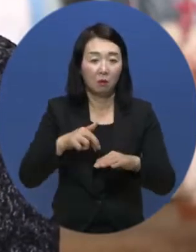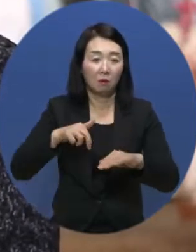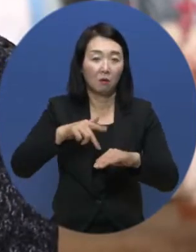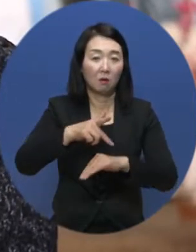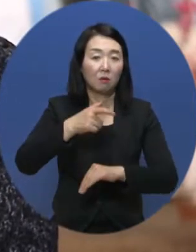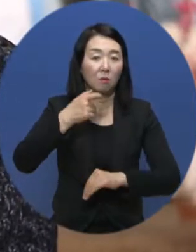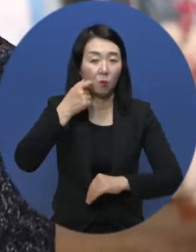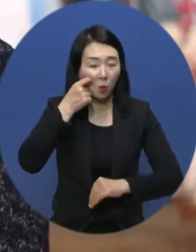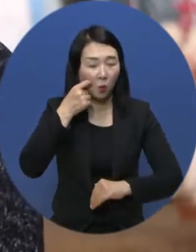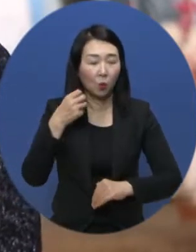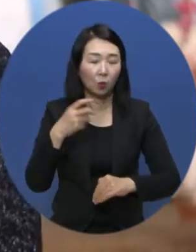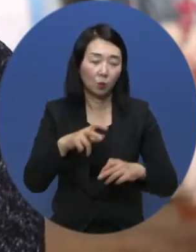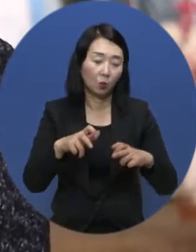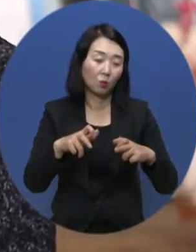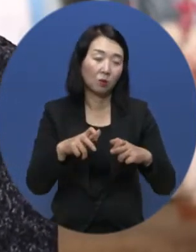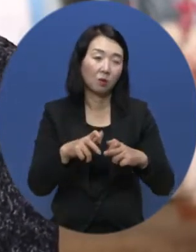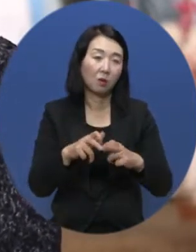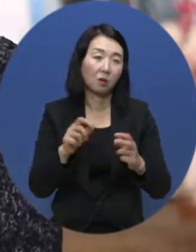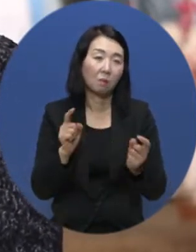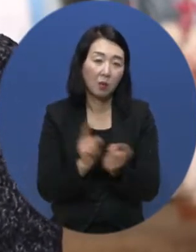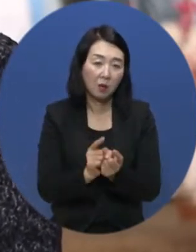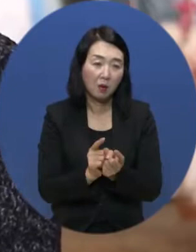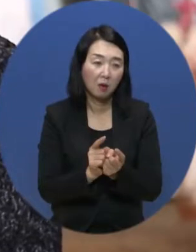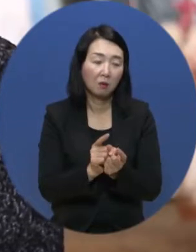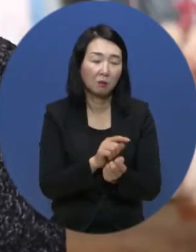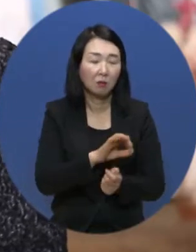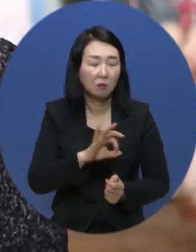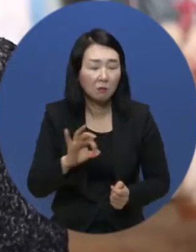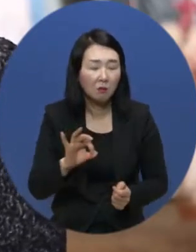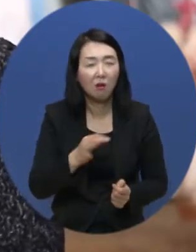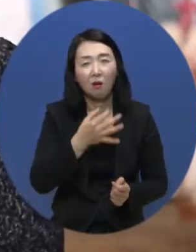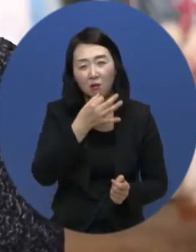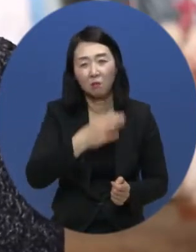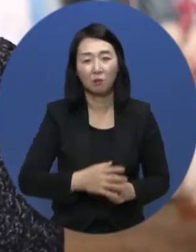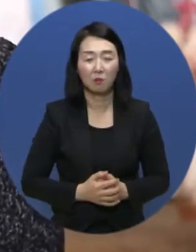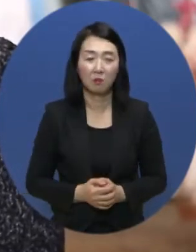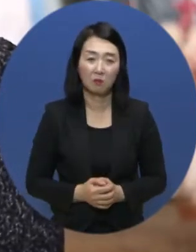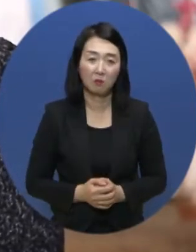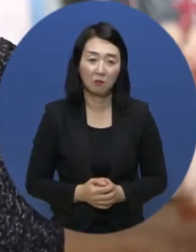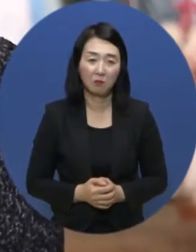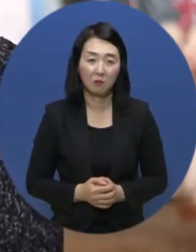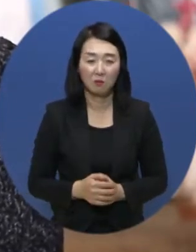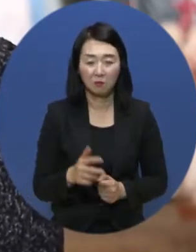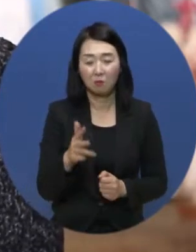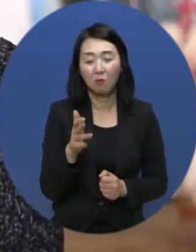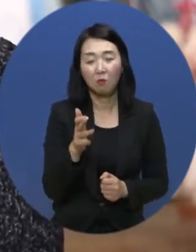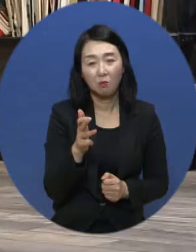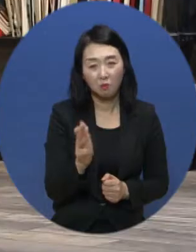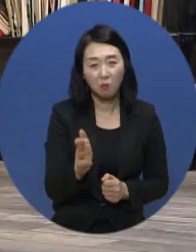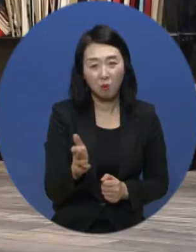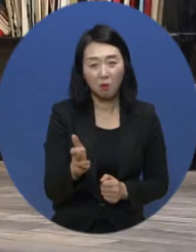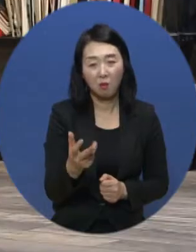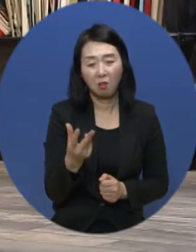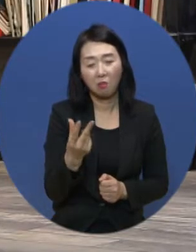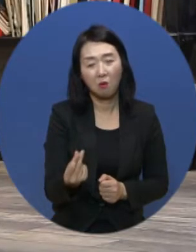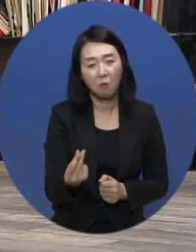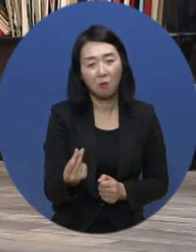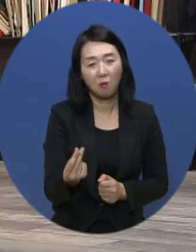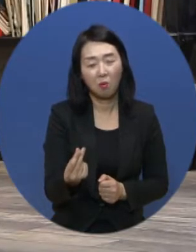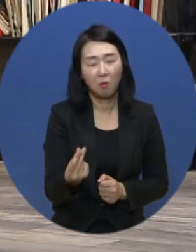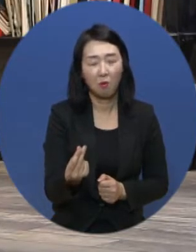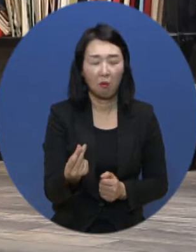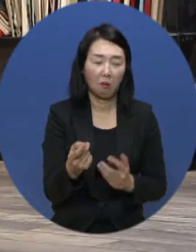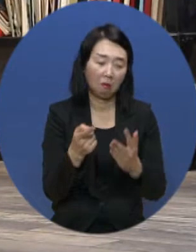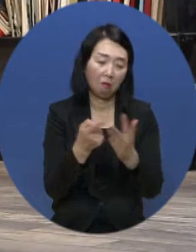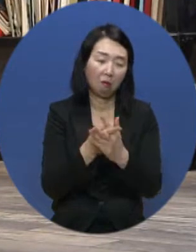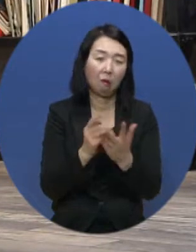된다라는 그런 절망감 또한 힘들었고, 그다음 뭐 대소변을 구분하지 못하는 그런 비참함, 시도 때도 없이 찾아드는